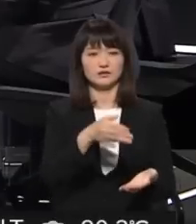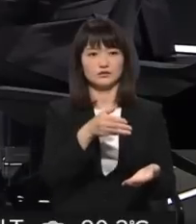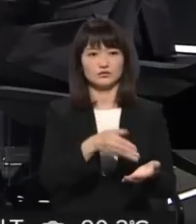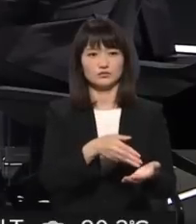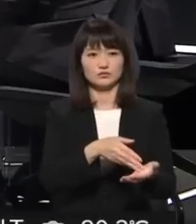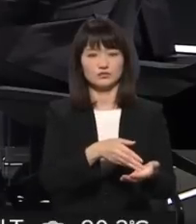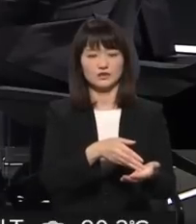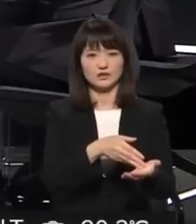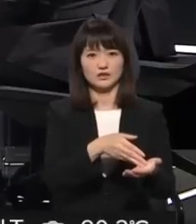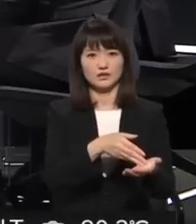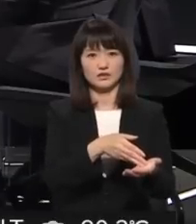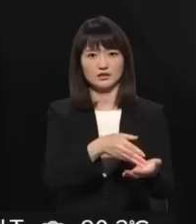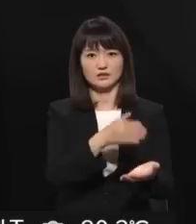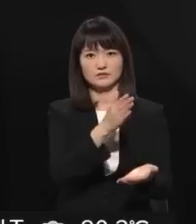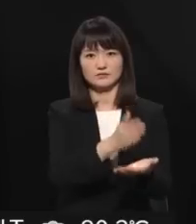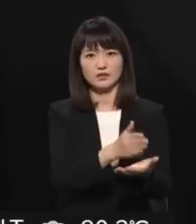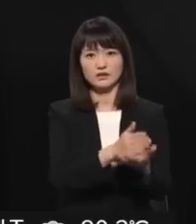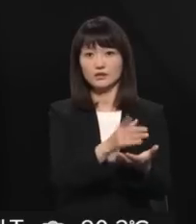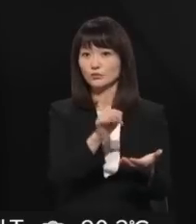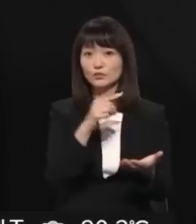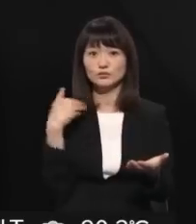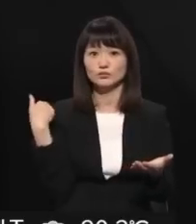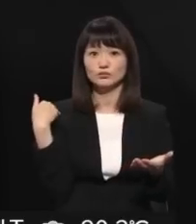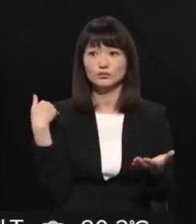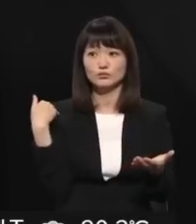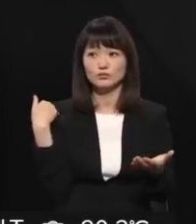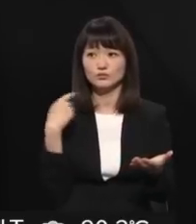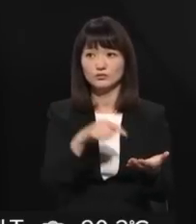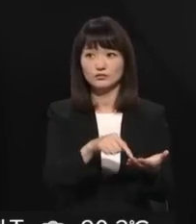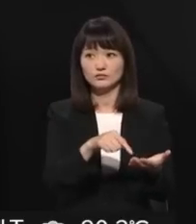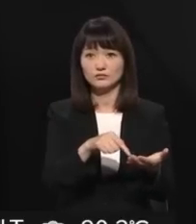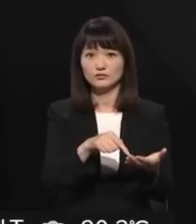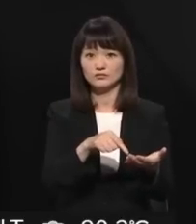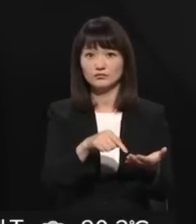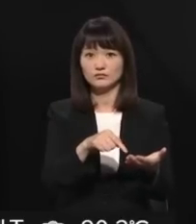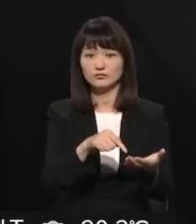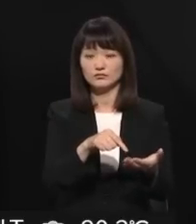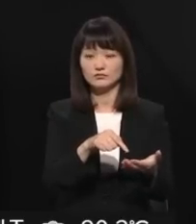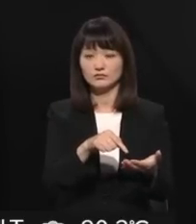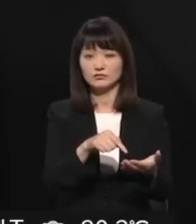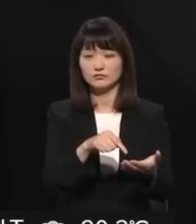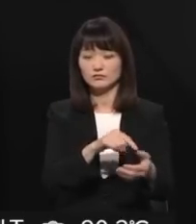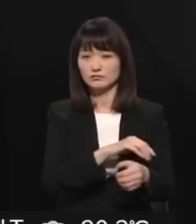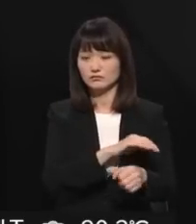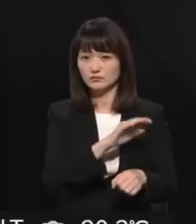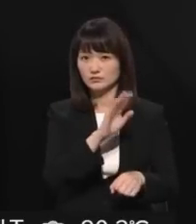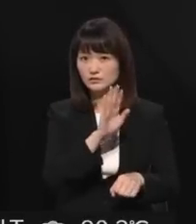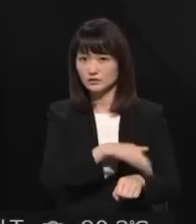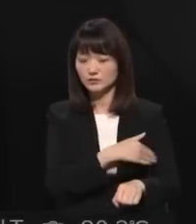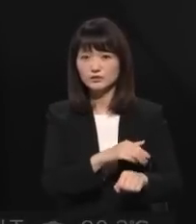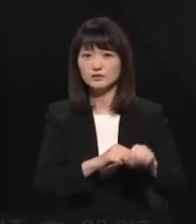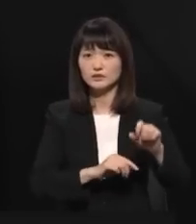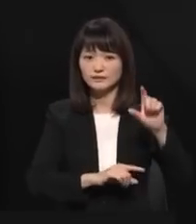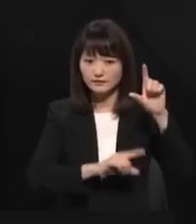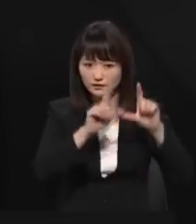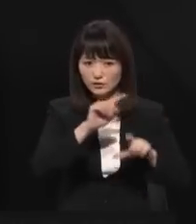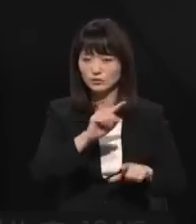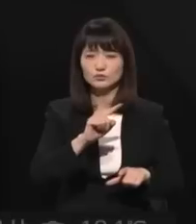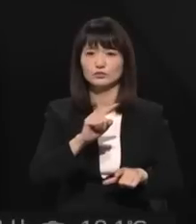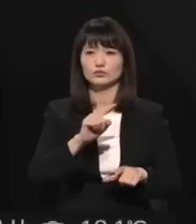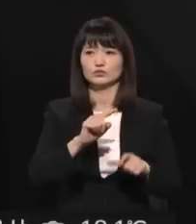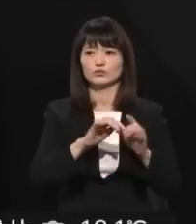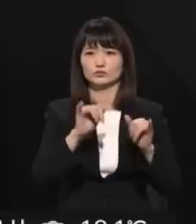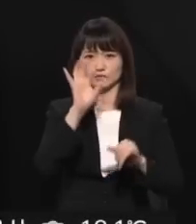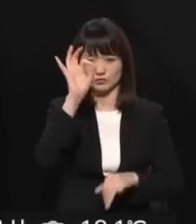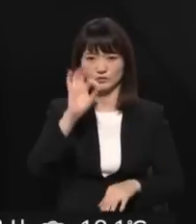확인을 하고 뭔지 몰라요. 이게 저는 제대로 된 태도라고 아마 어느 국민도 보지 않을 거예요.